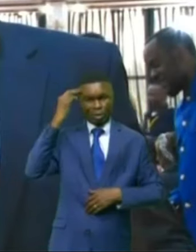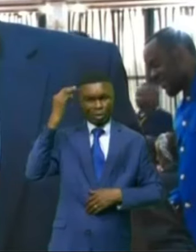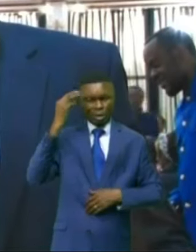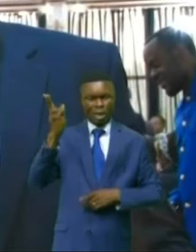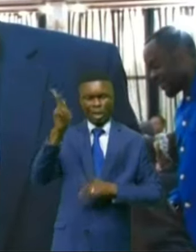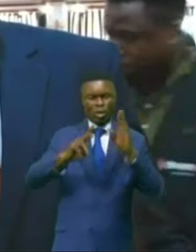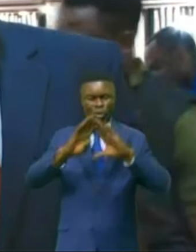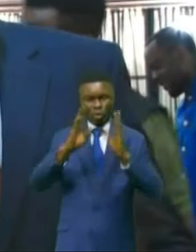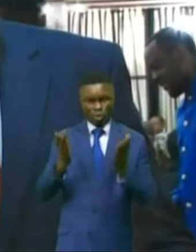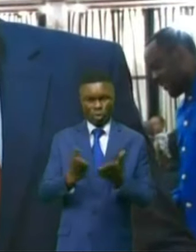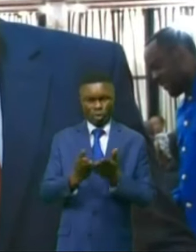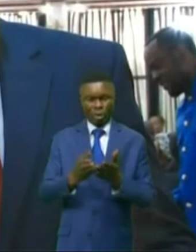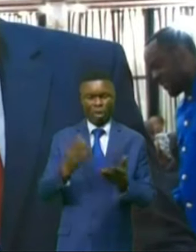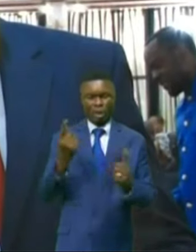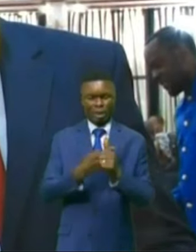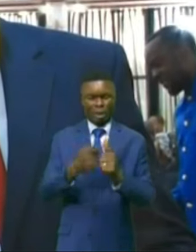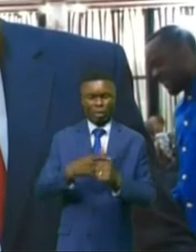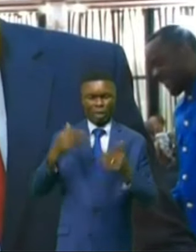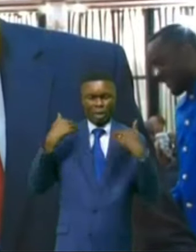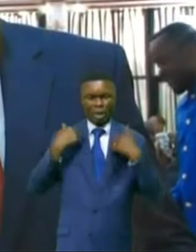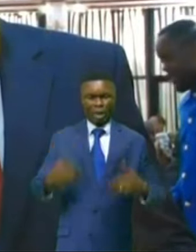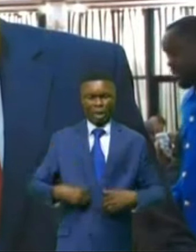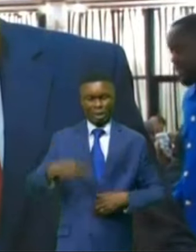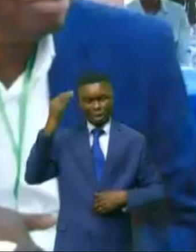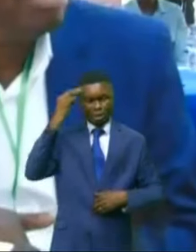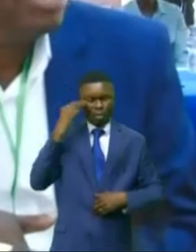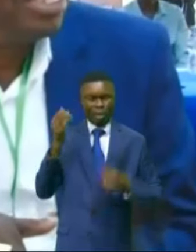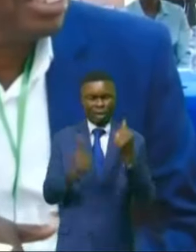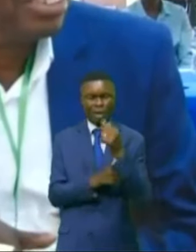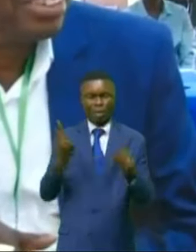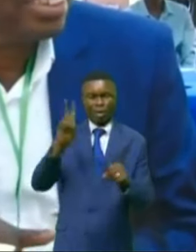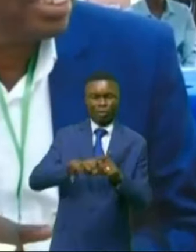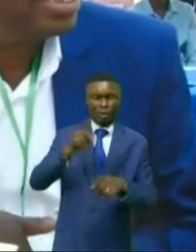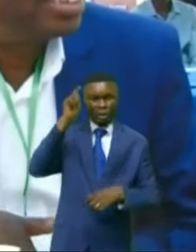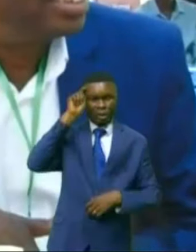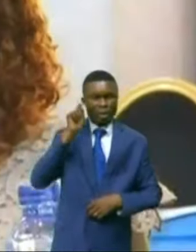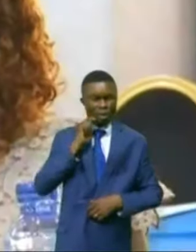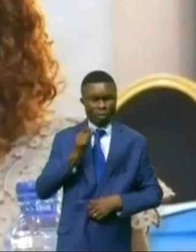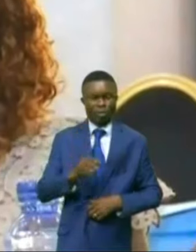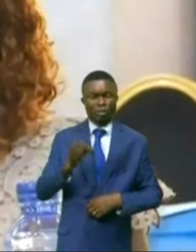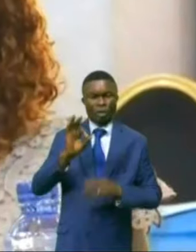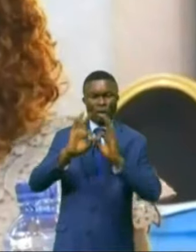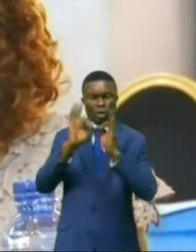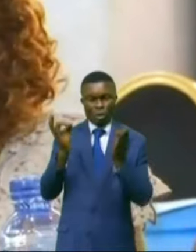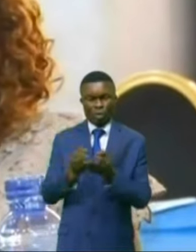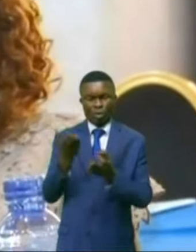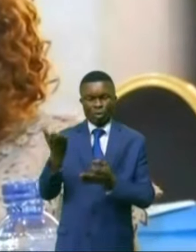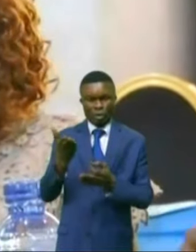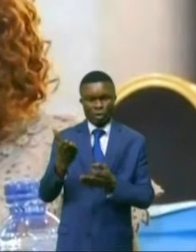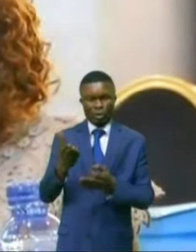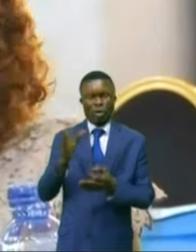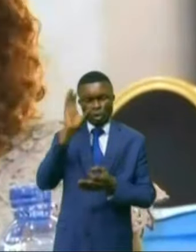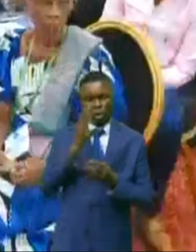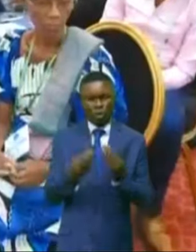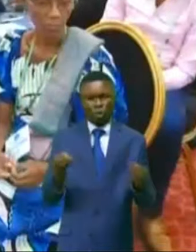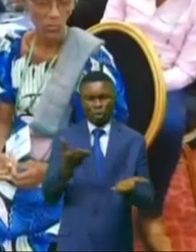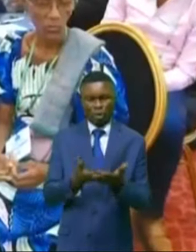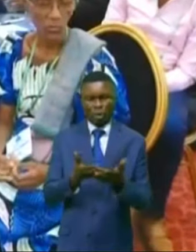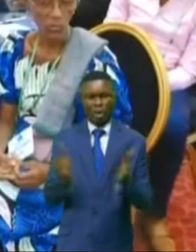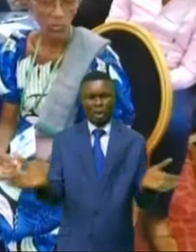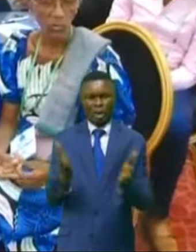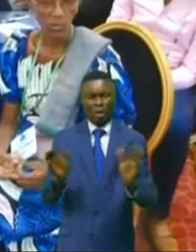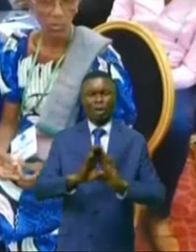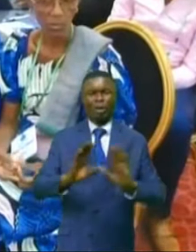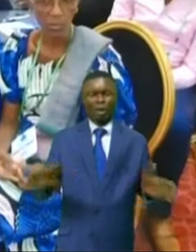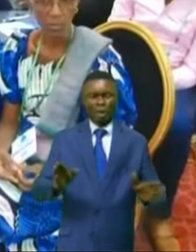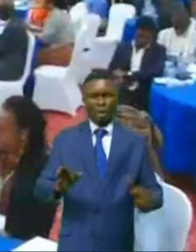public et surtout la santé mentale des victimes de violences sexuelles. Les FONAREV entend combler cette lacune en renforçant la